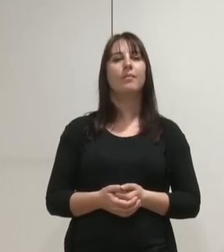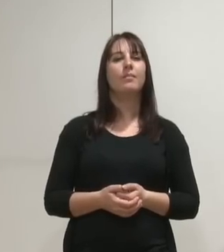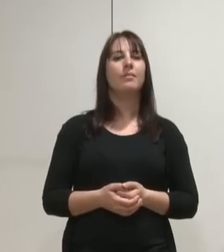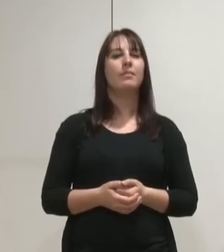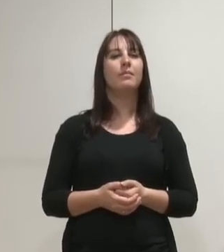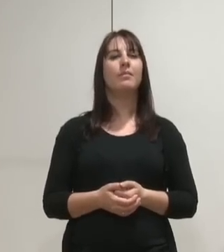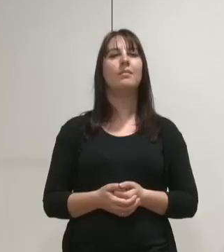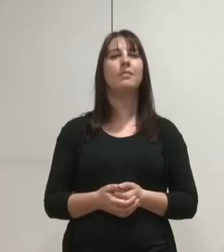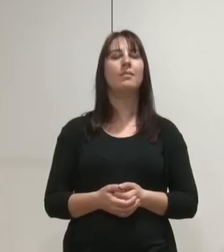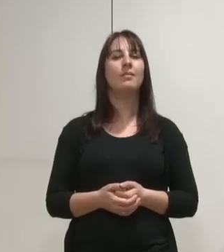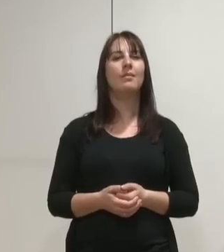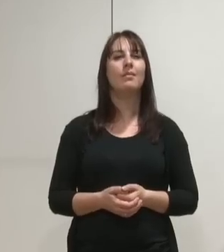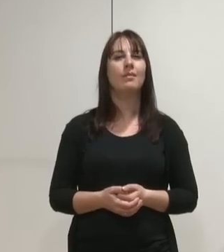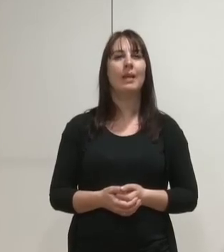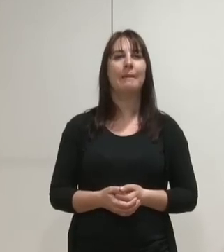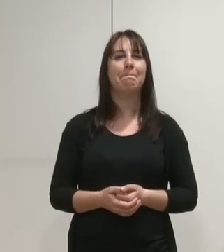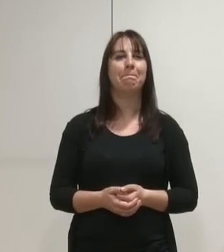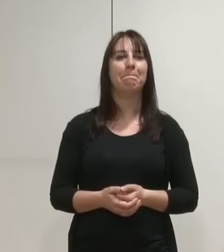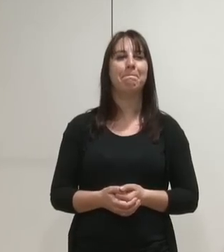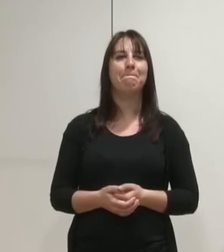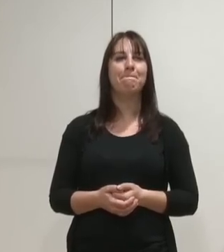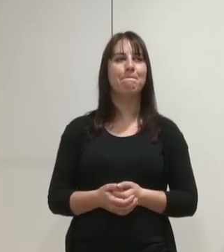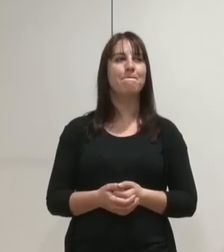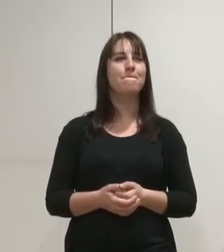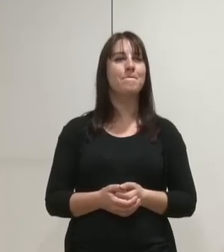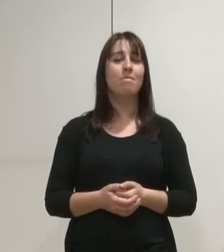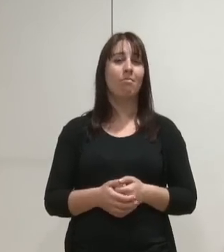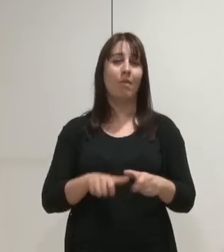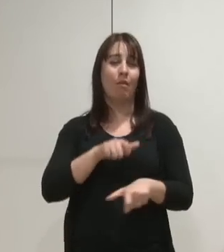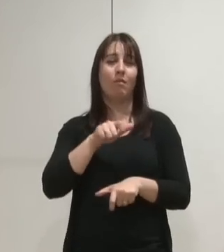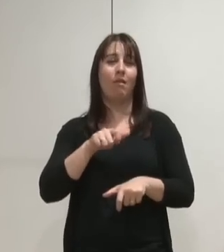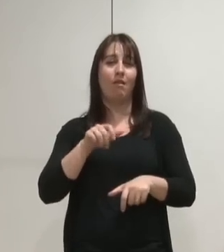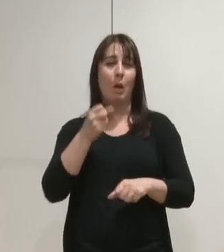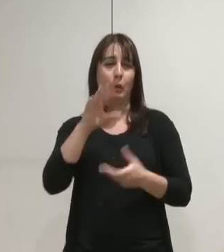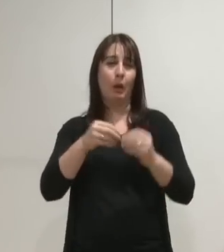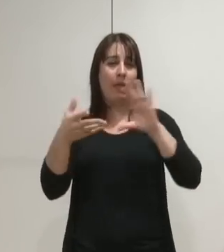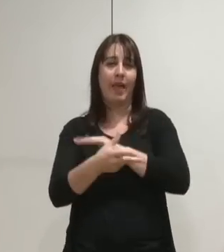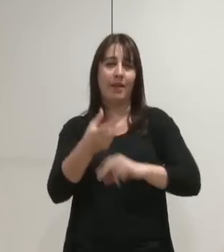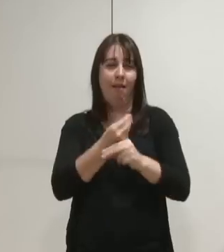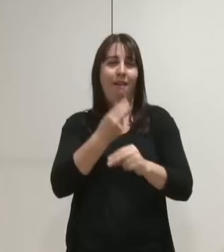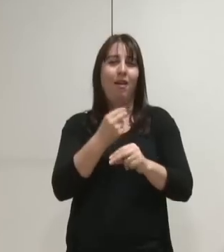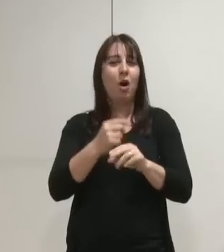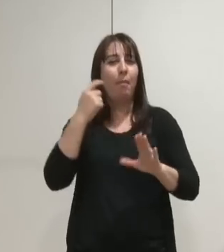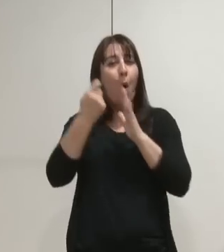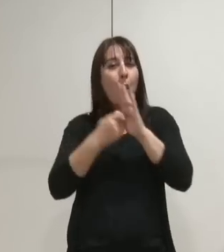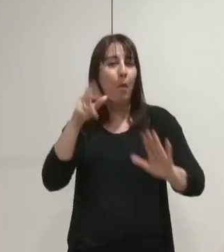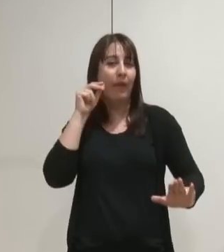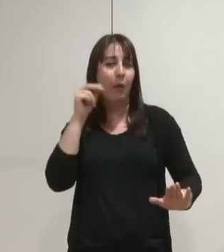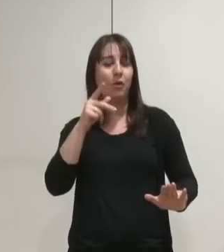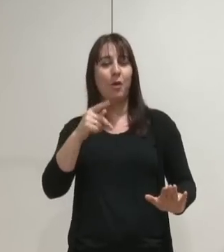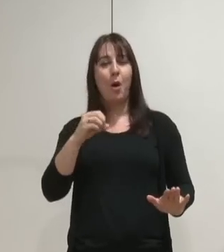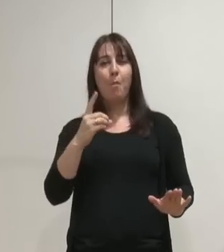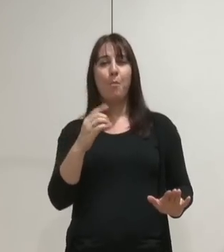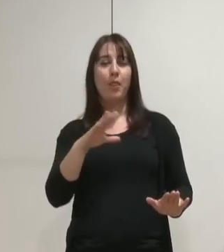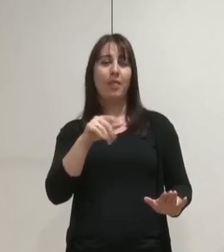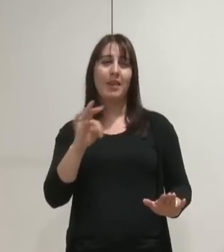2013 donc il y aura des centaines de podcasts et je mets cette délibération au voix qui ne prend pas